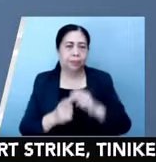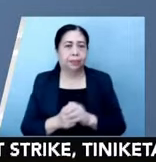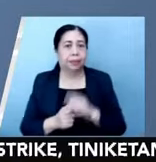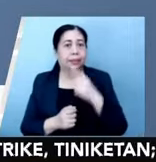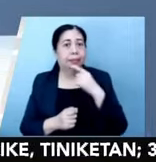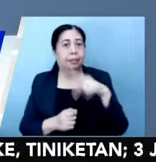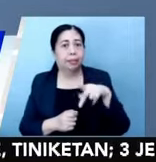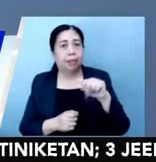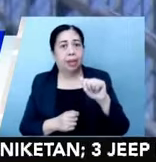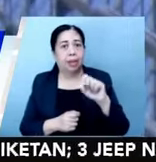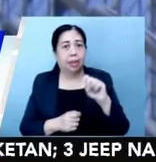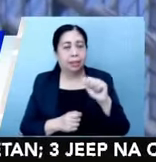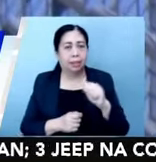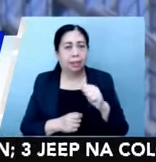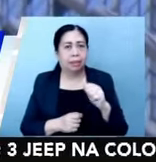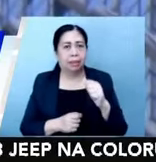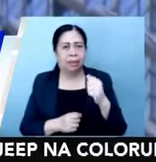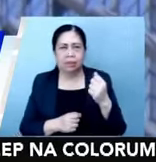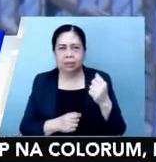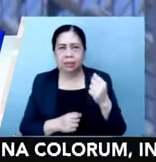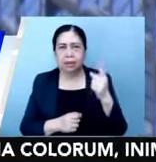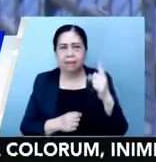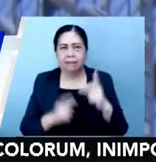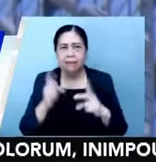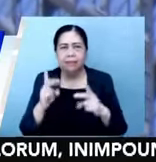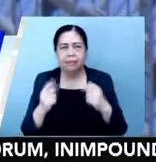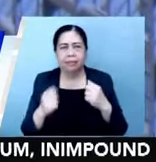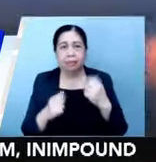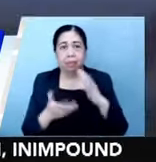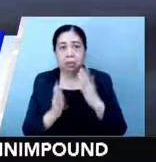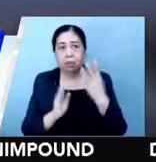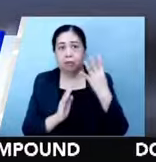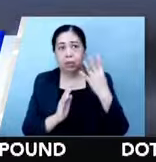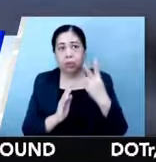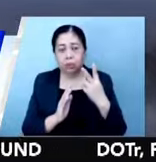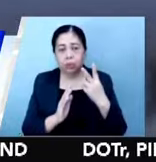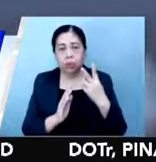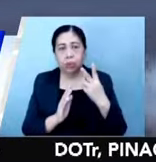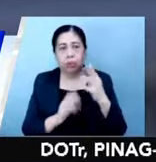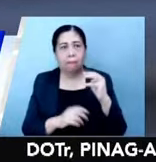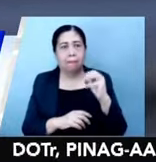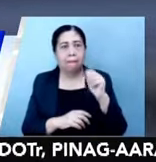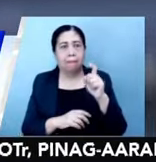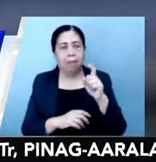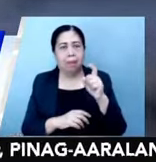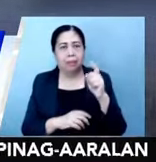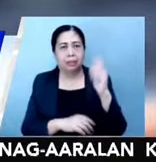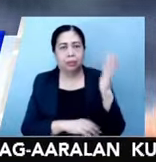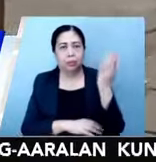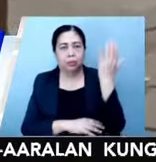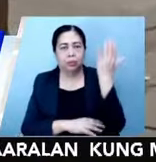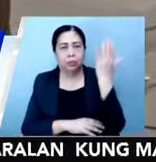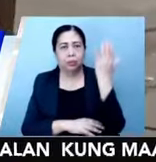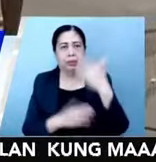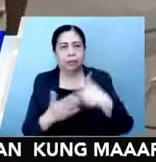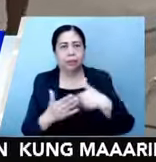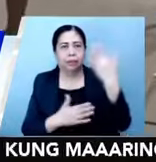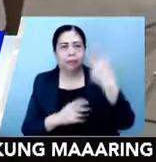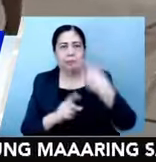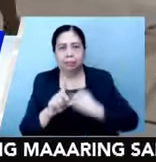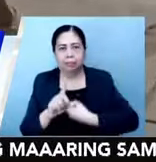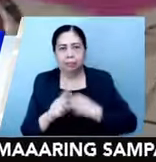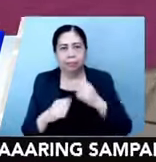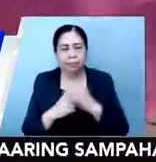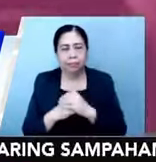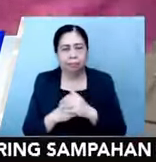merong 50-50 chance na umabot ng 42.2 degrees ang maximum daytime temperature sa susunod na buwan. Pinag-aaralan ito